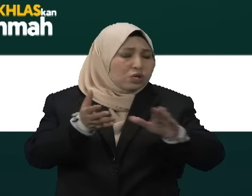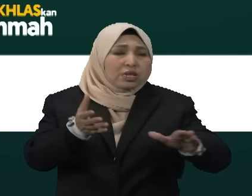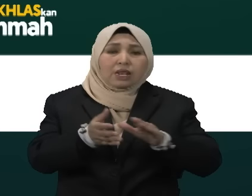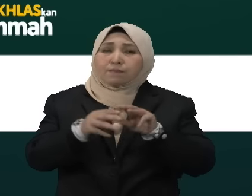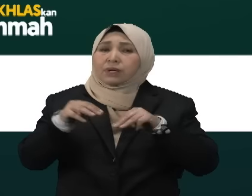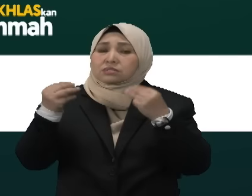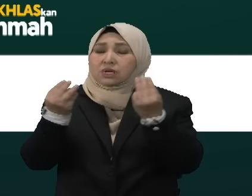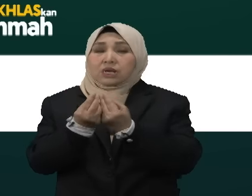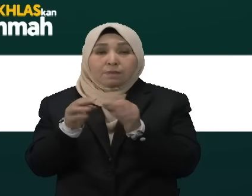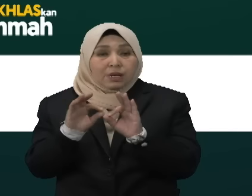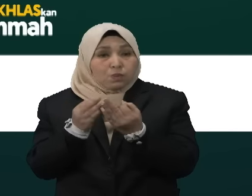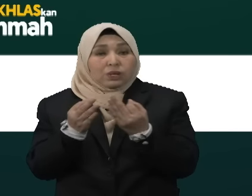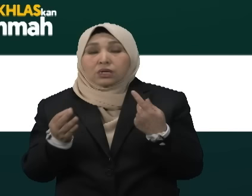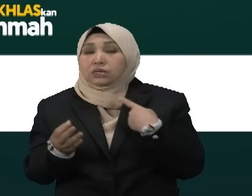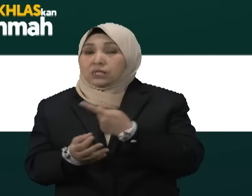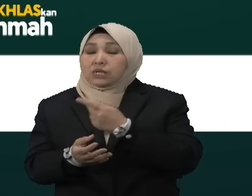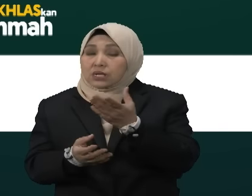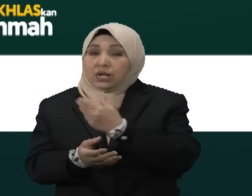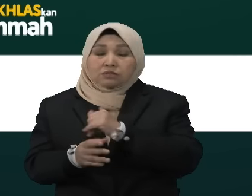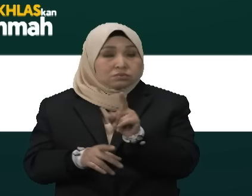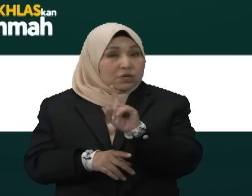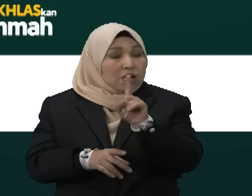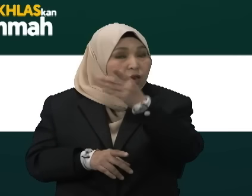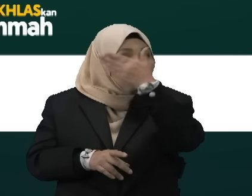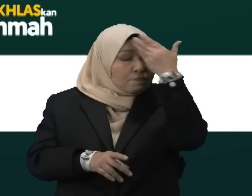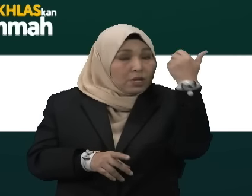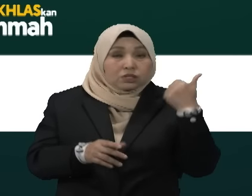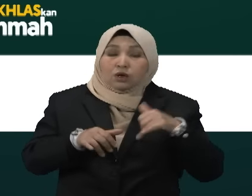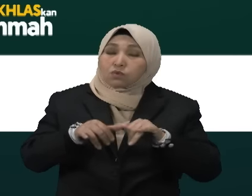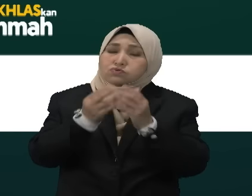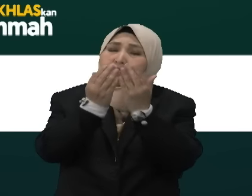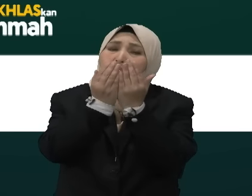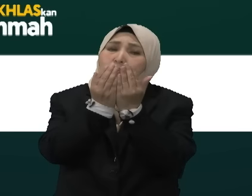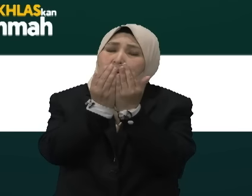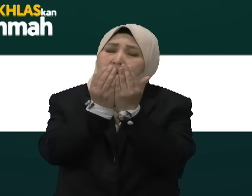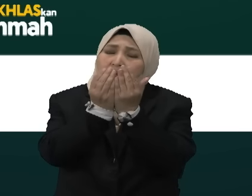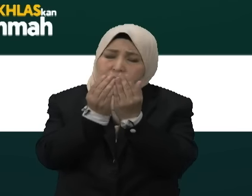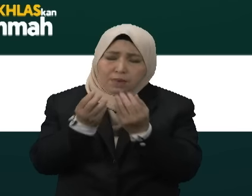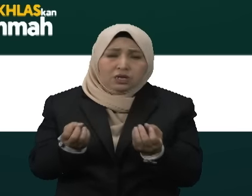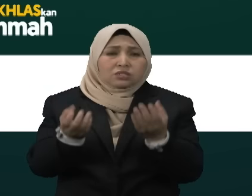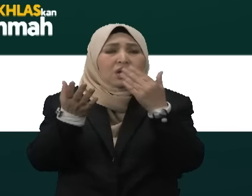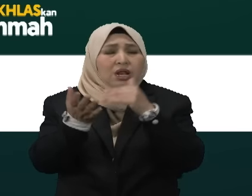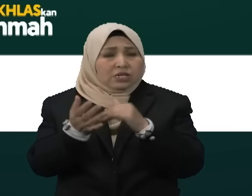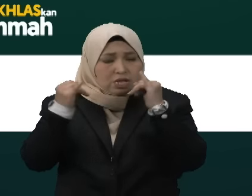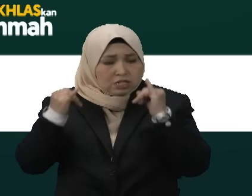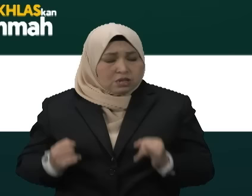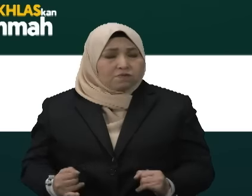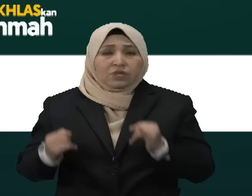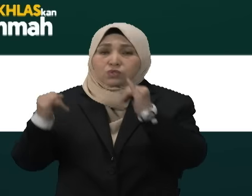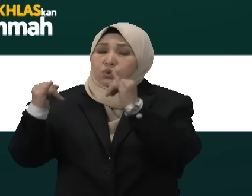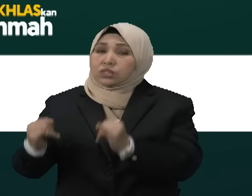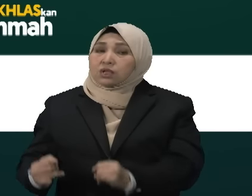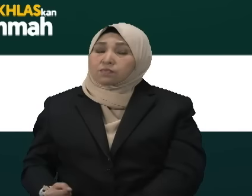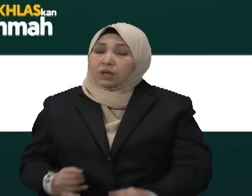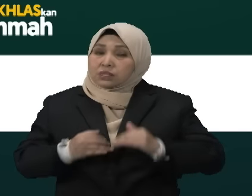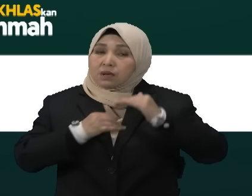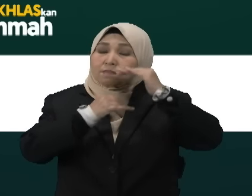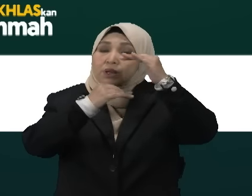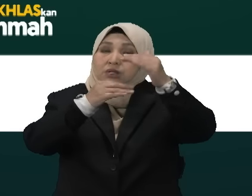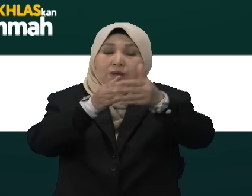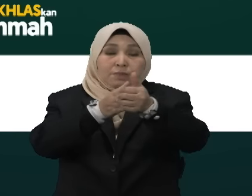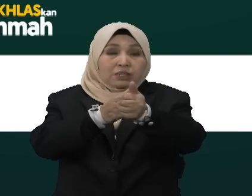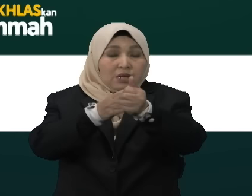masyarakat, dalam keluarga kita. Dan jangan lupa untuk terus kita berdoa lebih banyak lagi individu-individu di peringkat kepimpinan